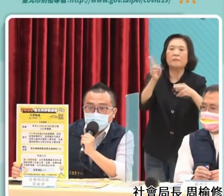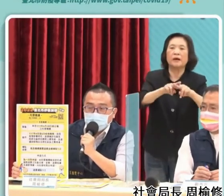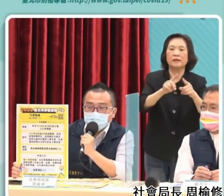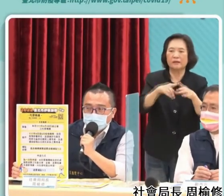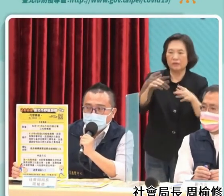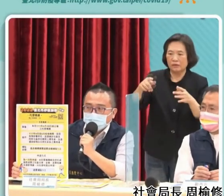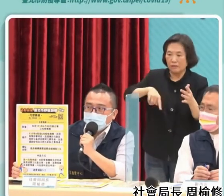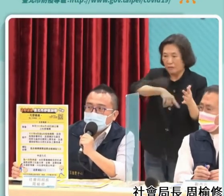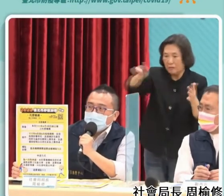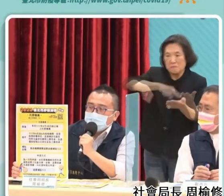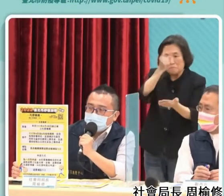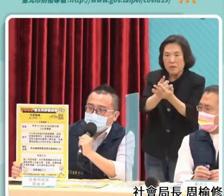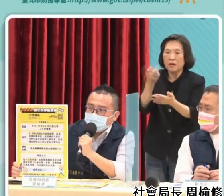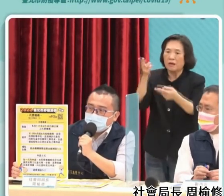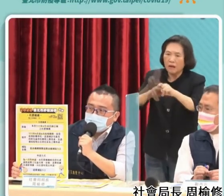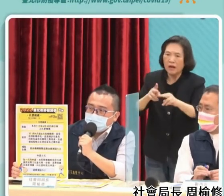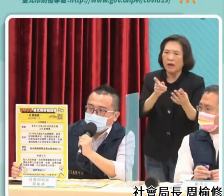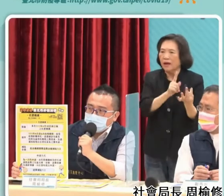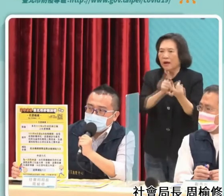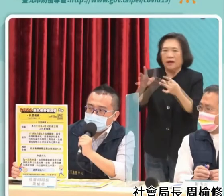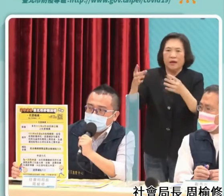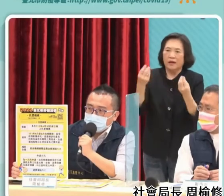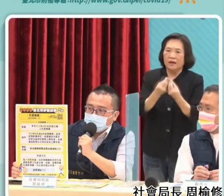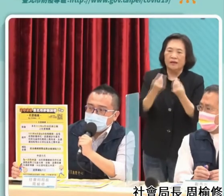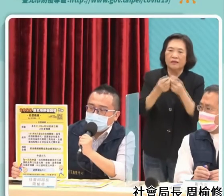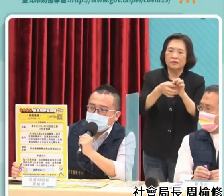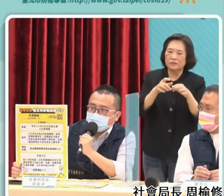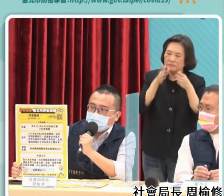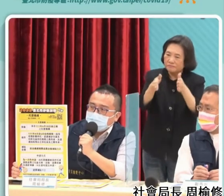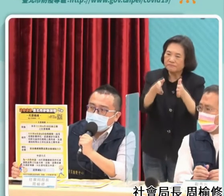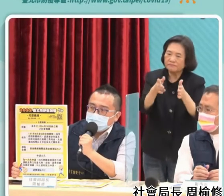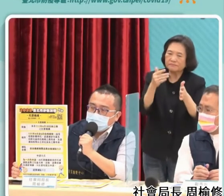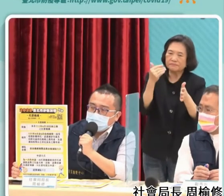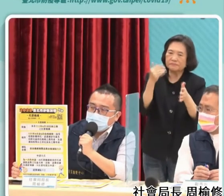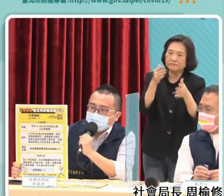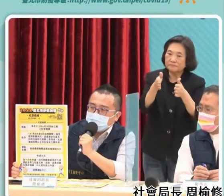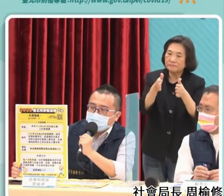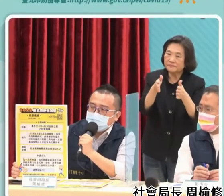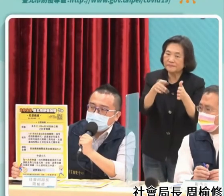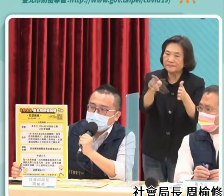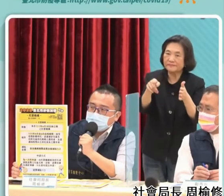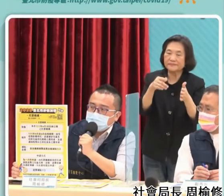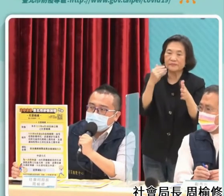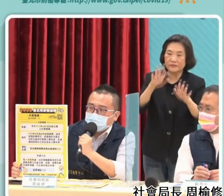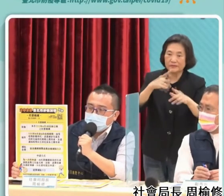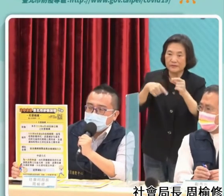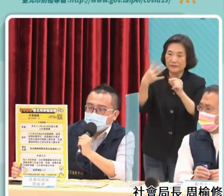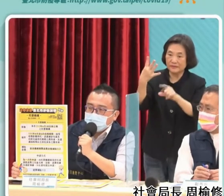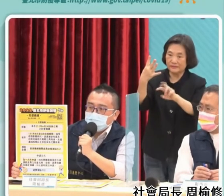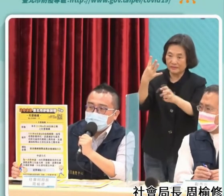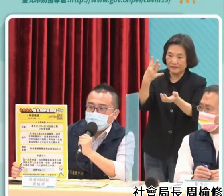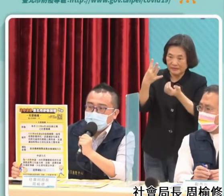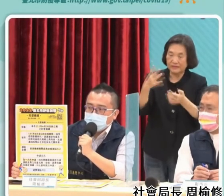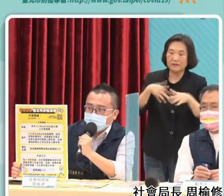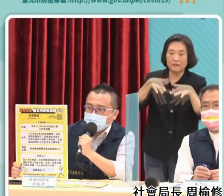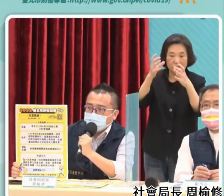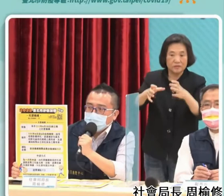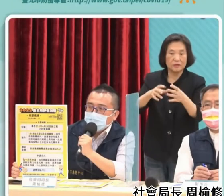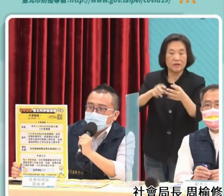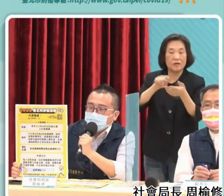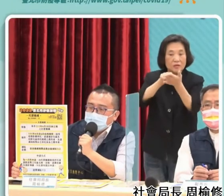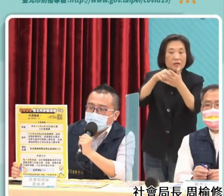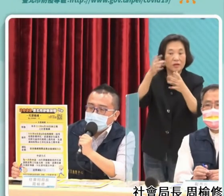停两班以上的。所以我们特别针对这个部分，第一个对象是在今年的4月30号以前立案的托婴机